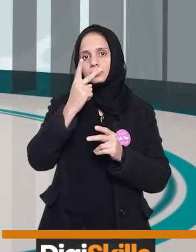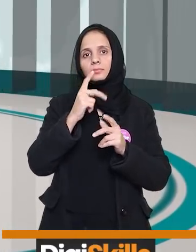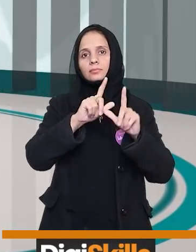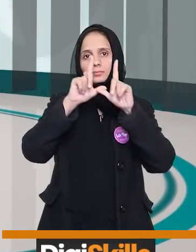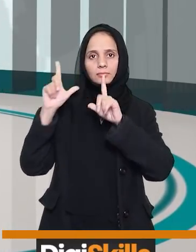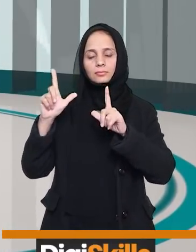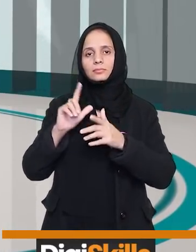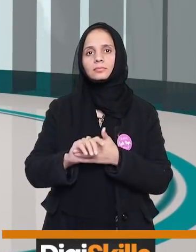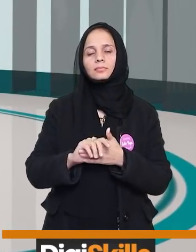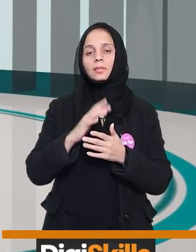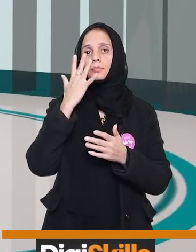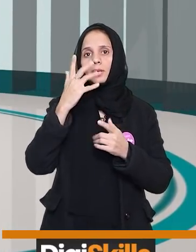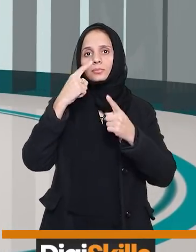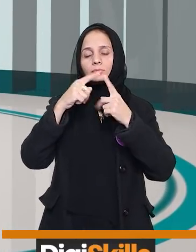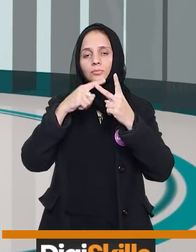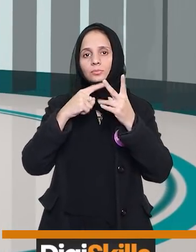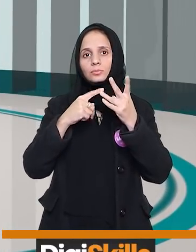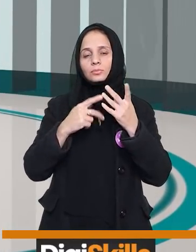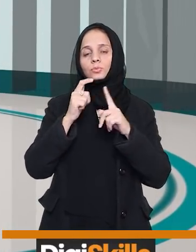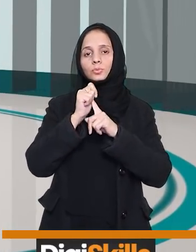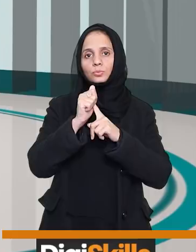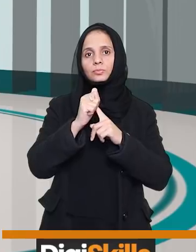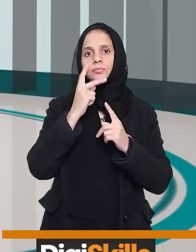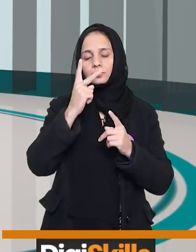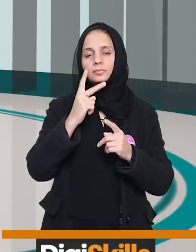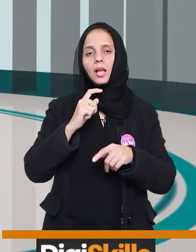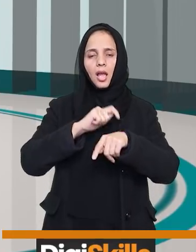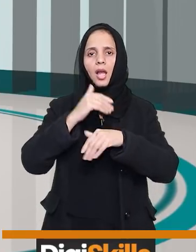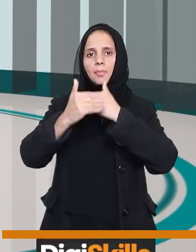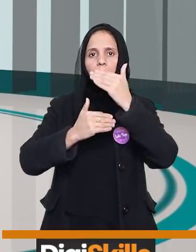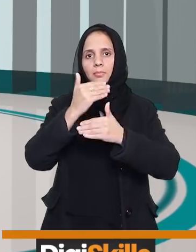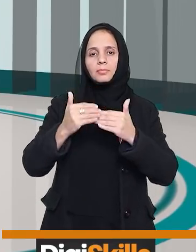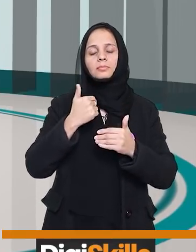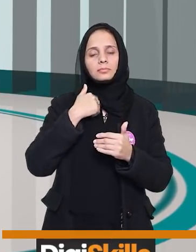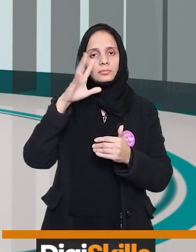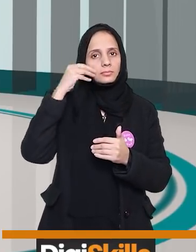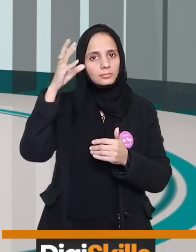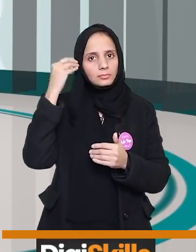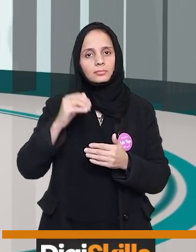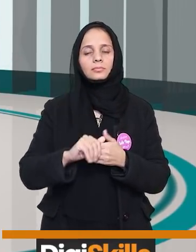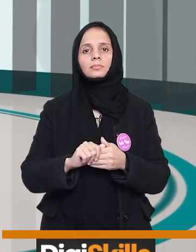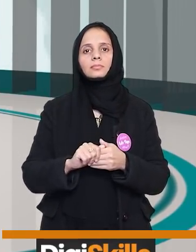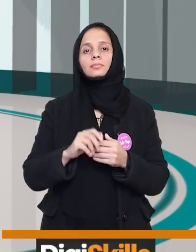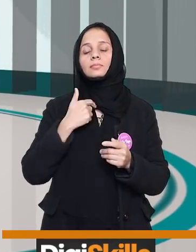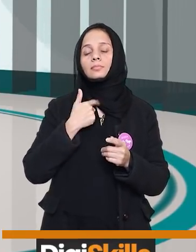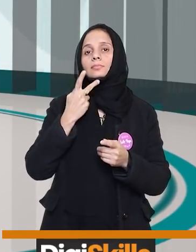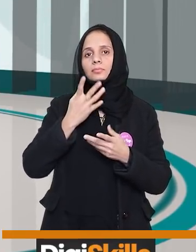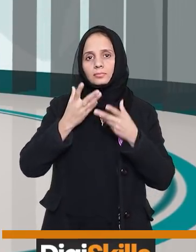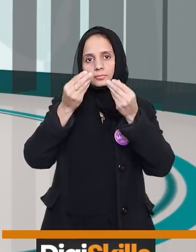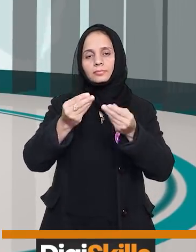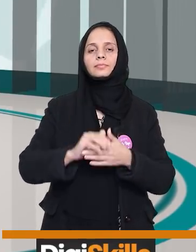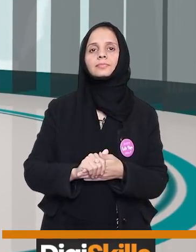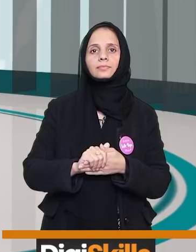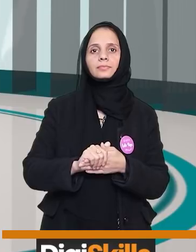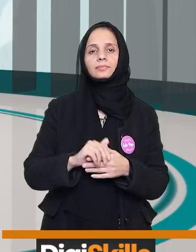کے سامنے 5 امپورٹنٹ پوائنٹس جو میں نے وقت کے ساتھ تجربے کے ساتھ سیکھے ہیں آپ کے پیش